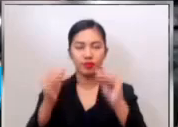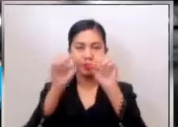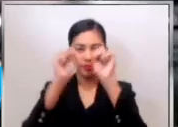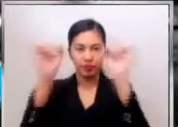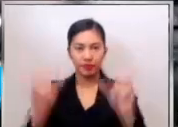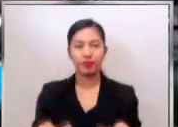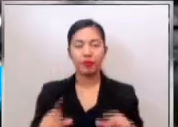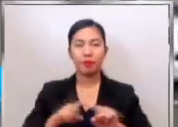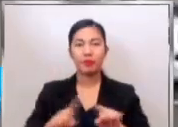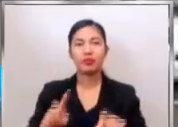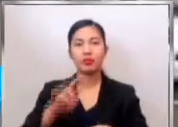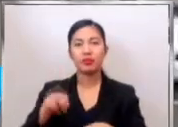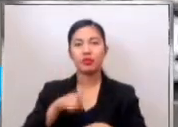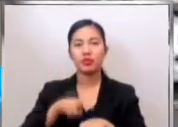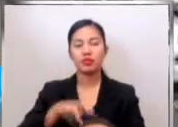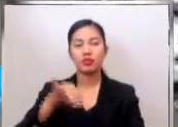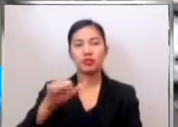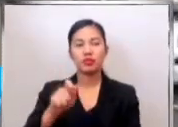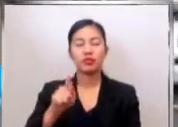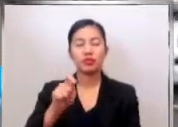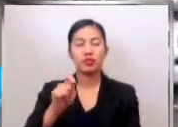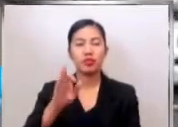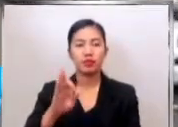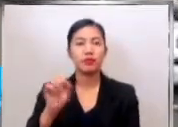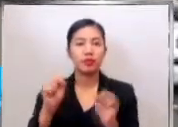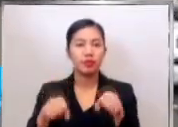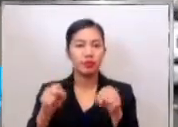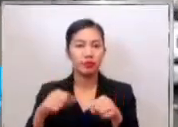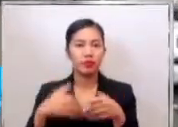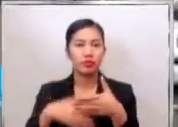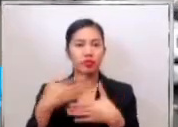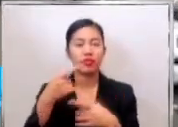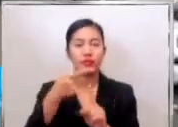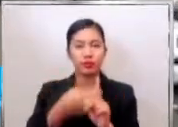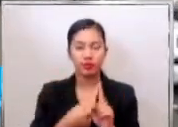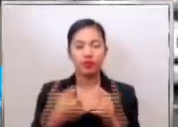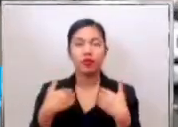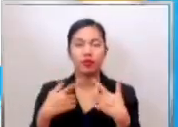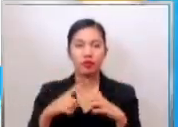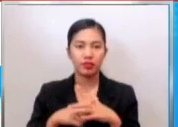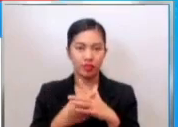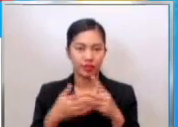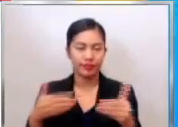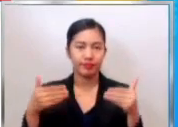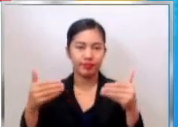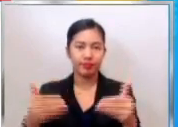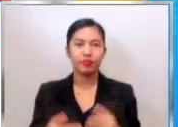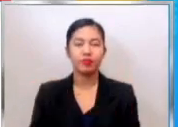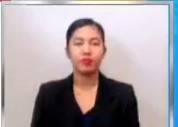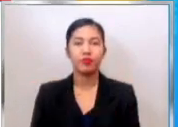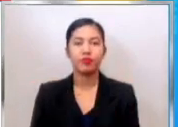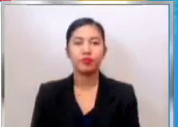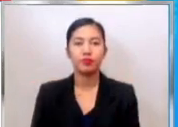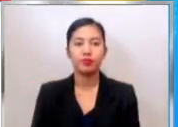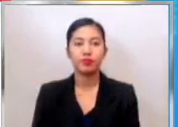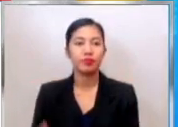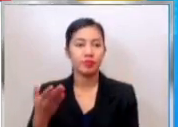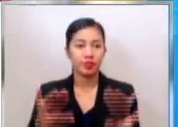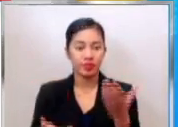regional IATF, posibleng sa susunod na buwan ay ipapatupad na rin ito sa rehiyon. Siguro malapit na lang gid